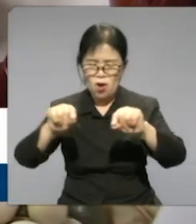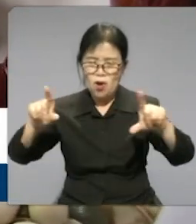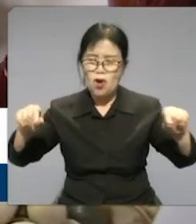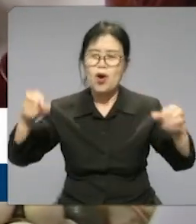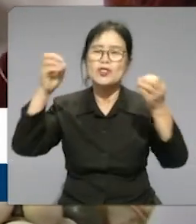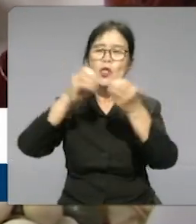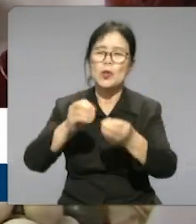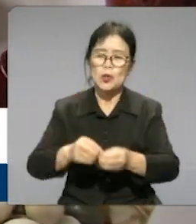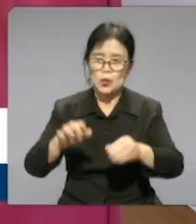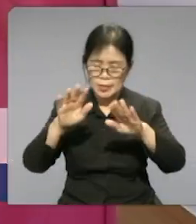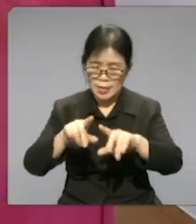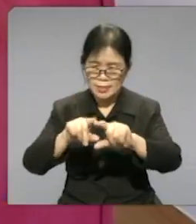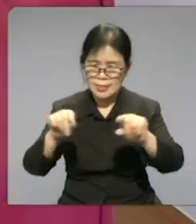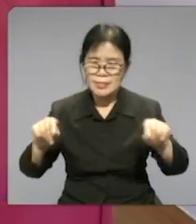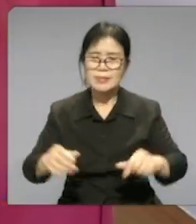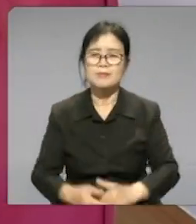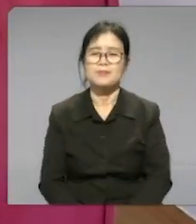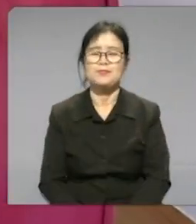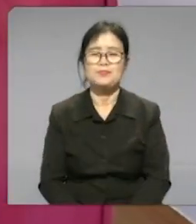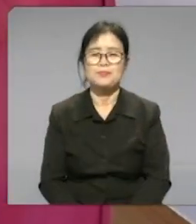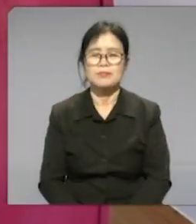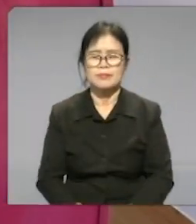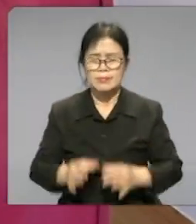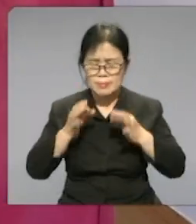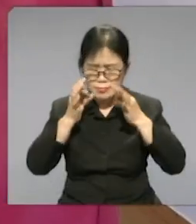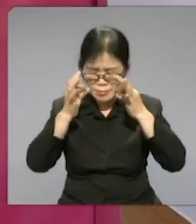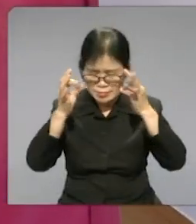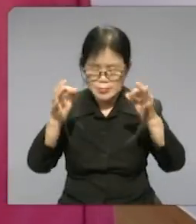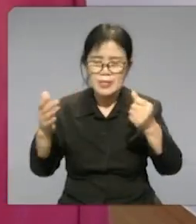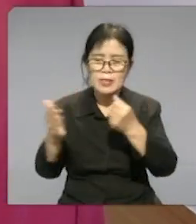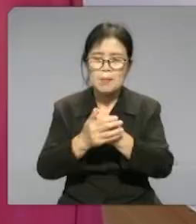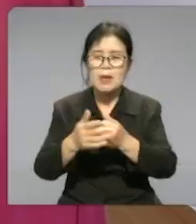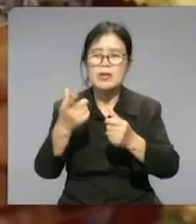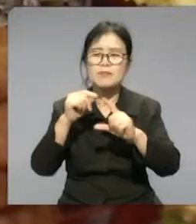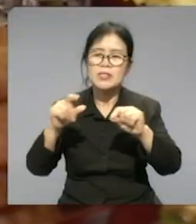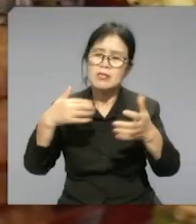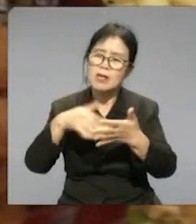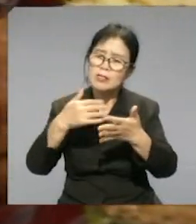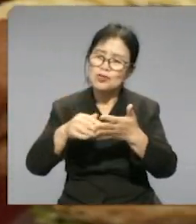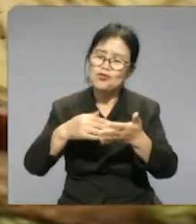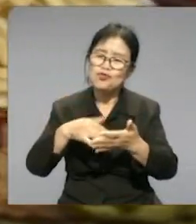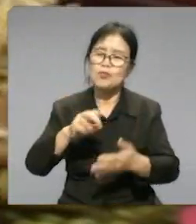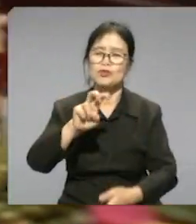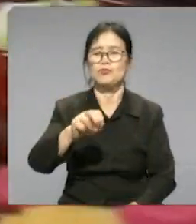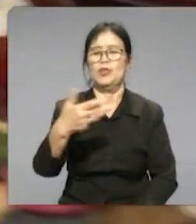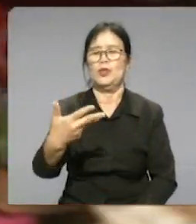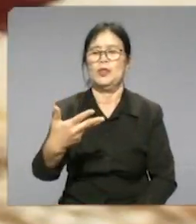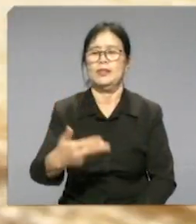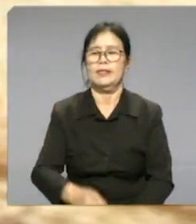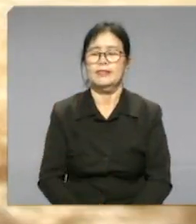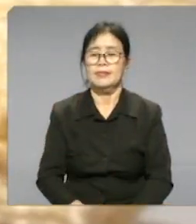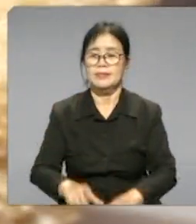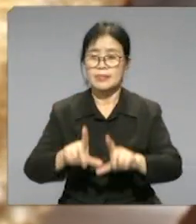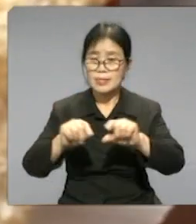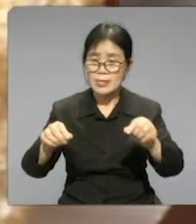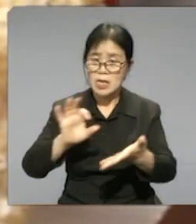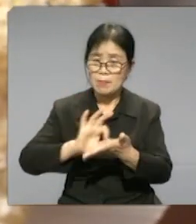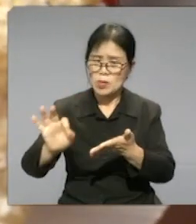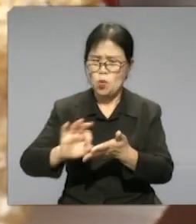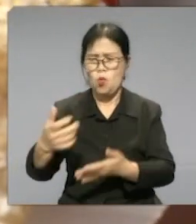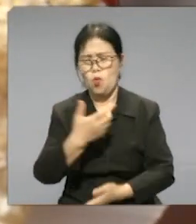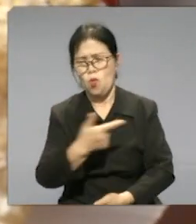전통 차례상 정성을 더하다보니 음식 가짓수가 28개에 이르고 상차림 비용도